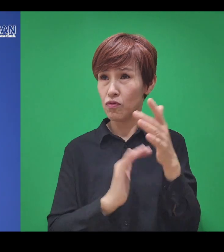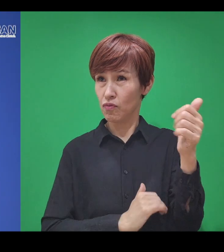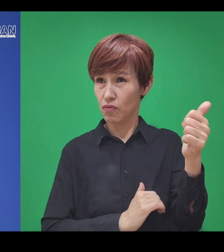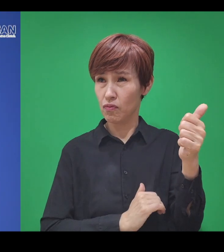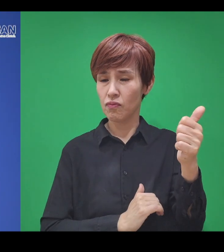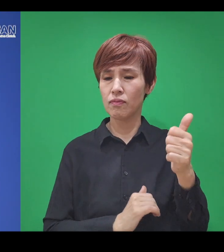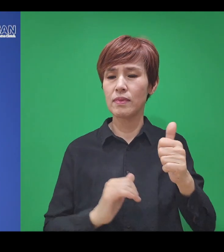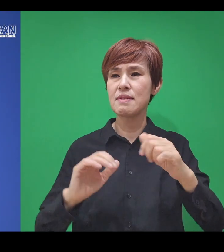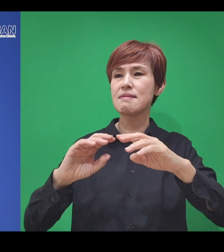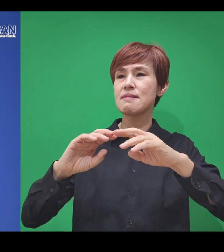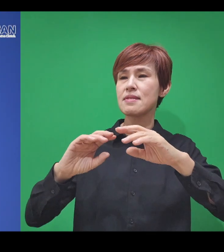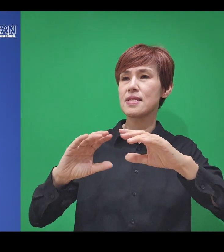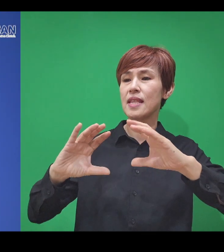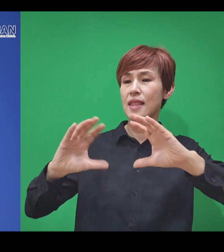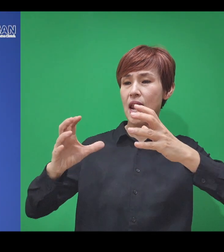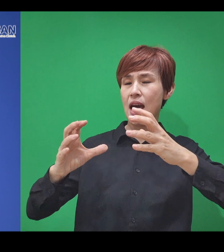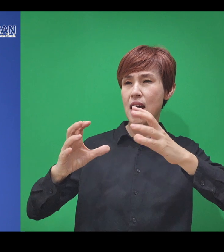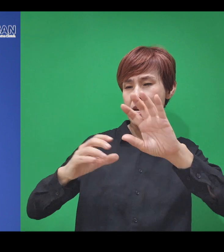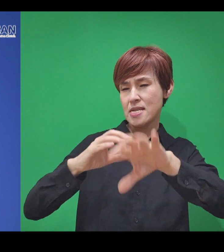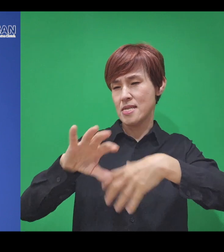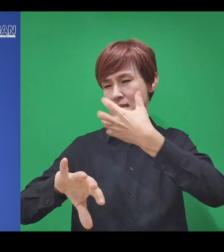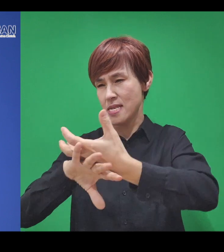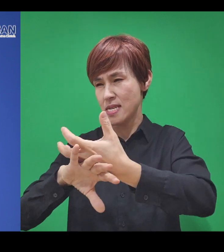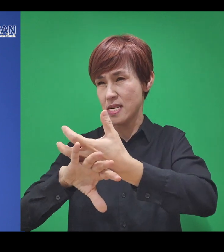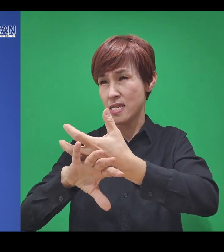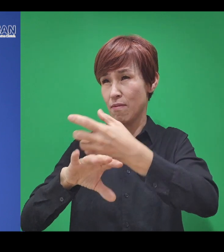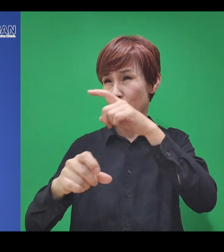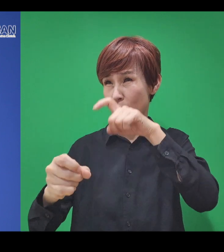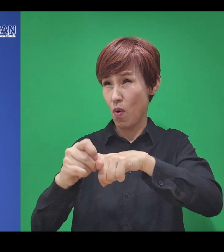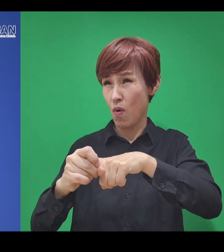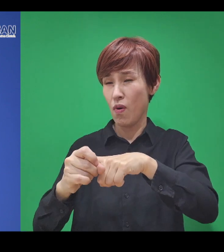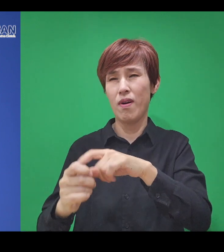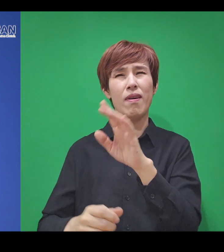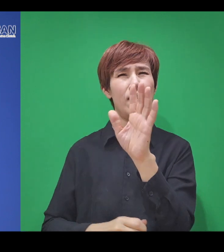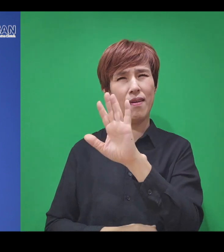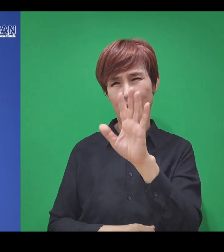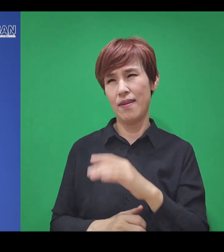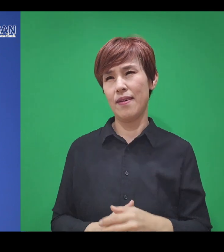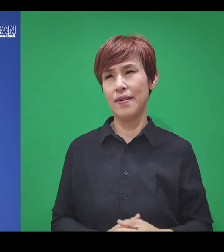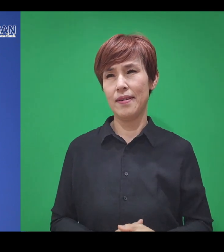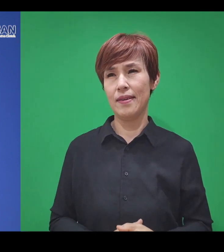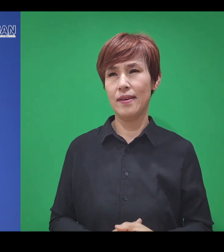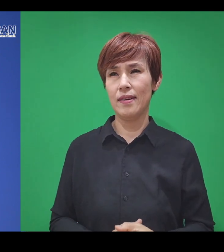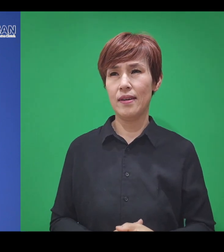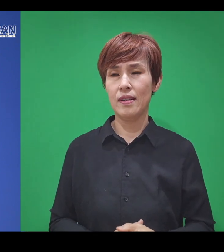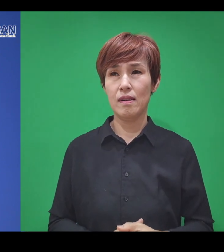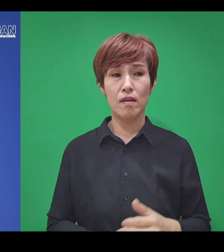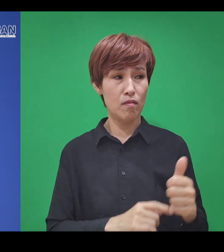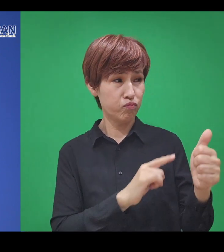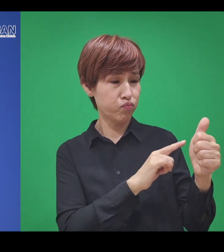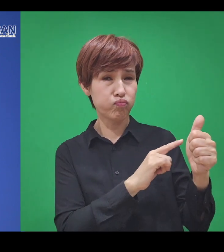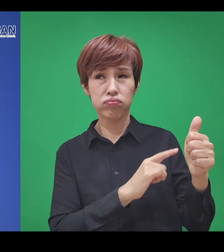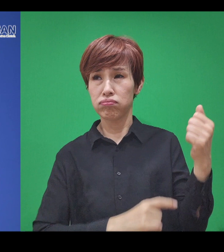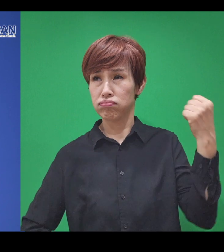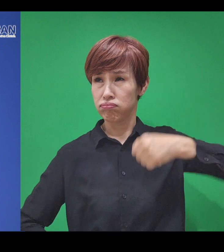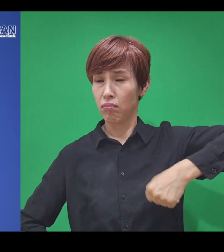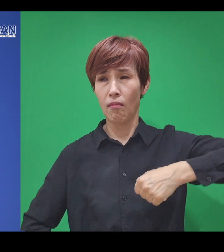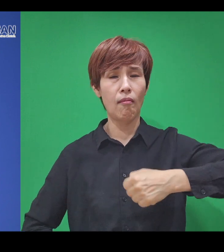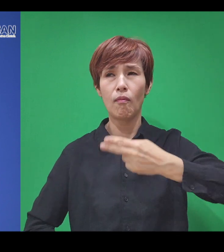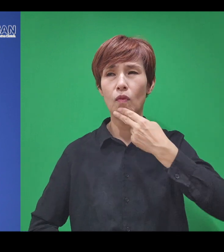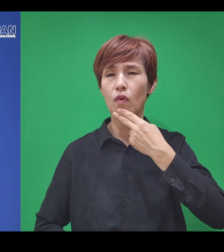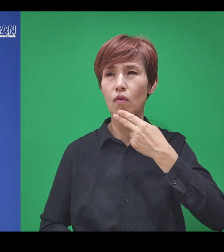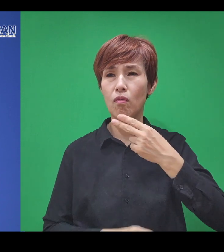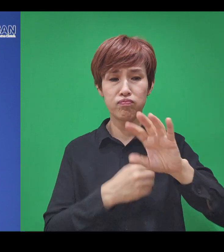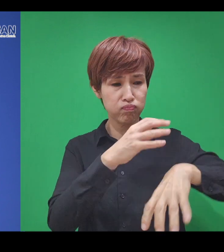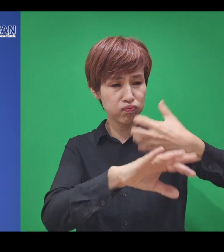땅을 전복시키고 새로운 나라를 만들려는 존재가 아니었다. 그에게는 반역죄가 없다.